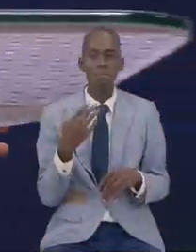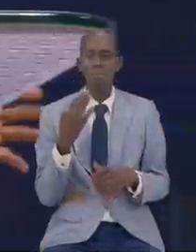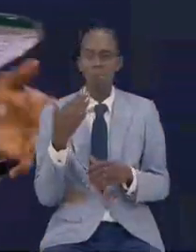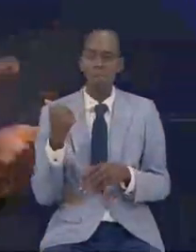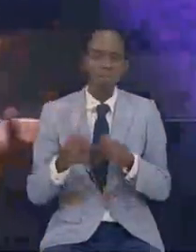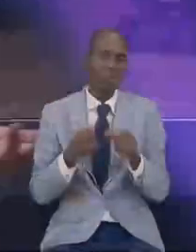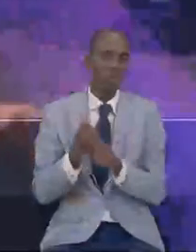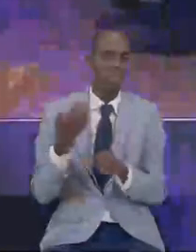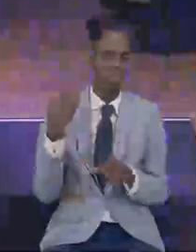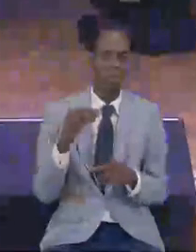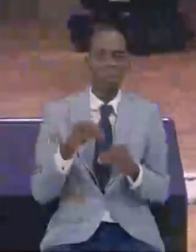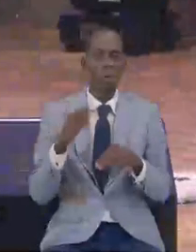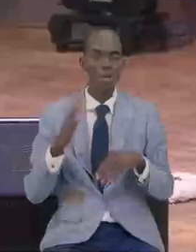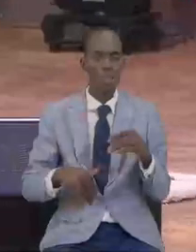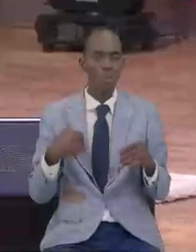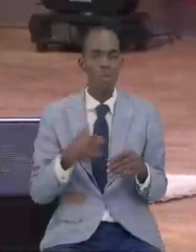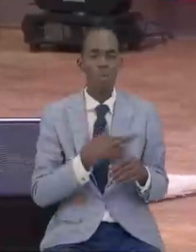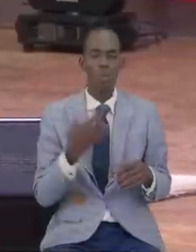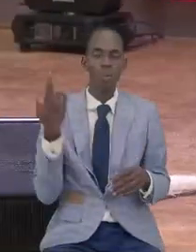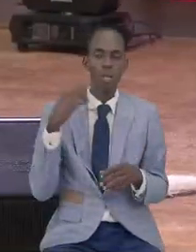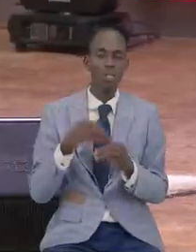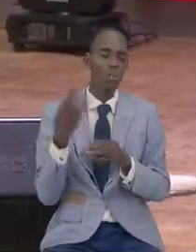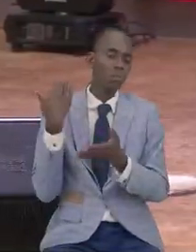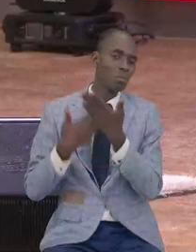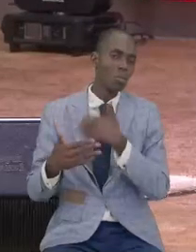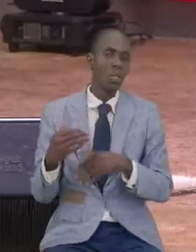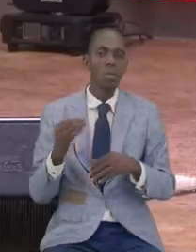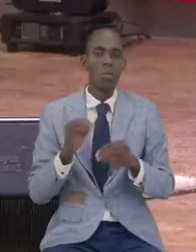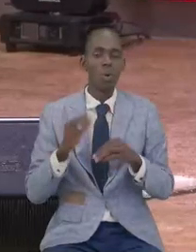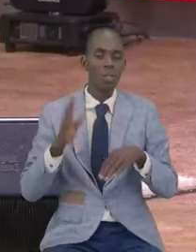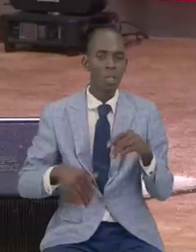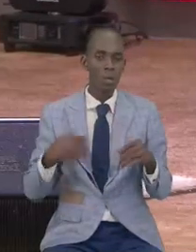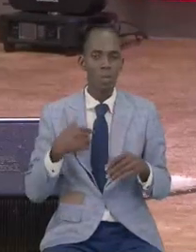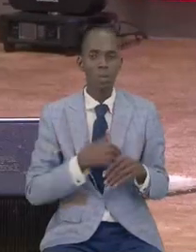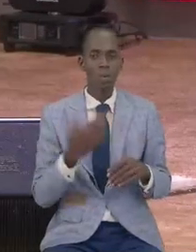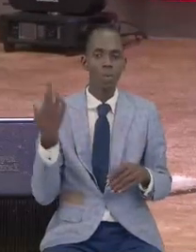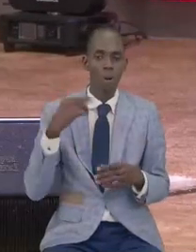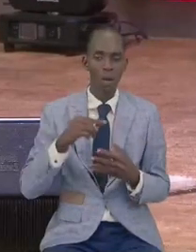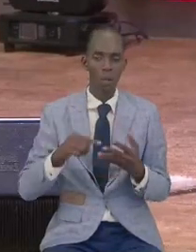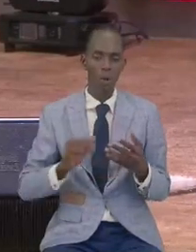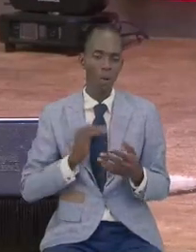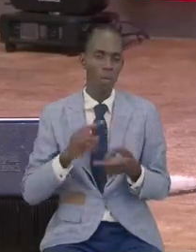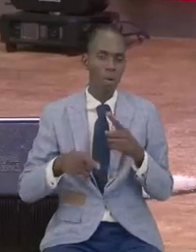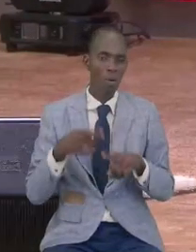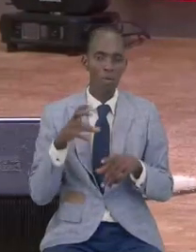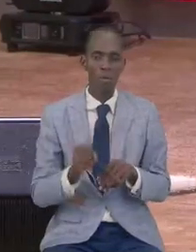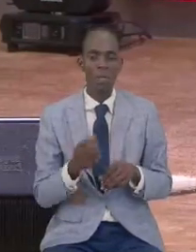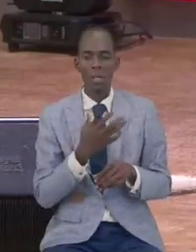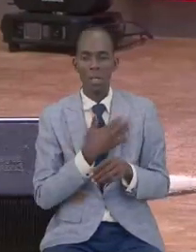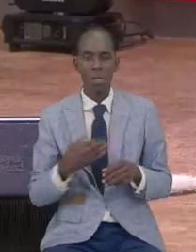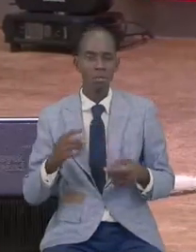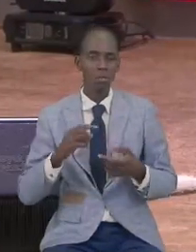passé, plus que ce qu'on était parmi nos pères, nos égaux, nos collègues, plus que ce qu'on était dans le